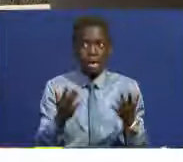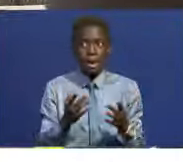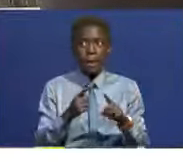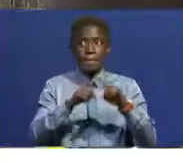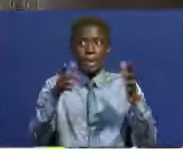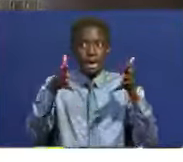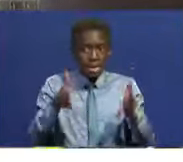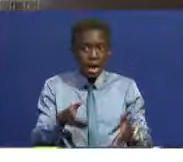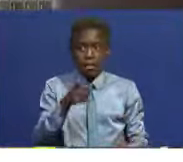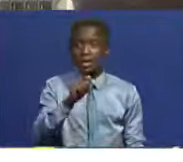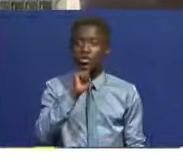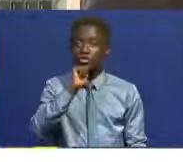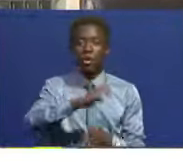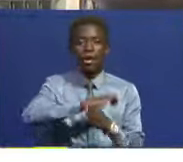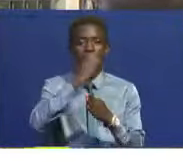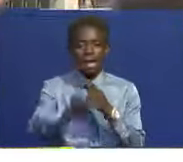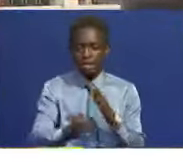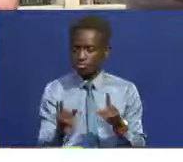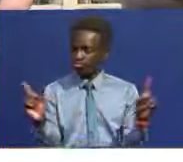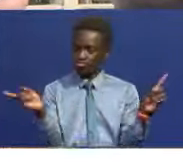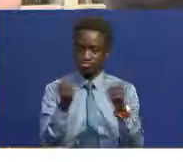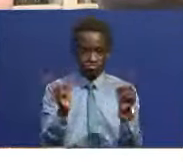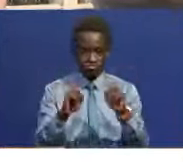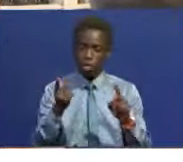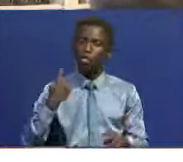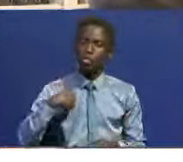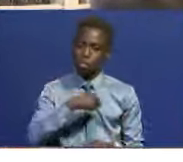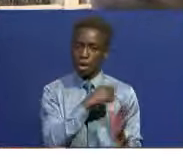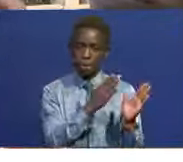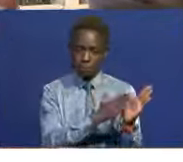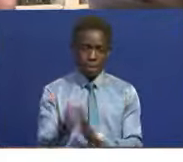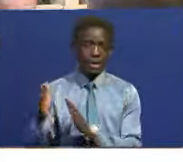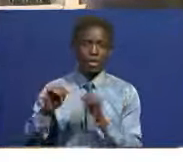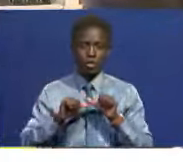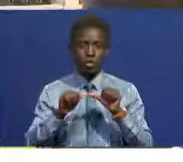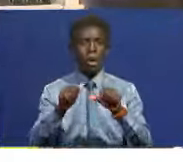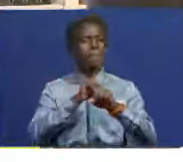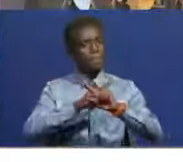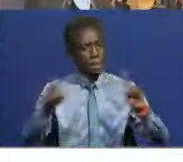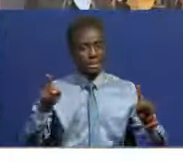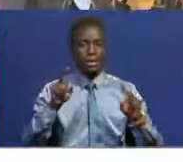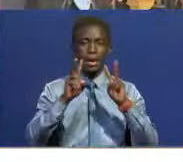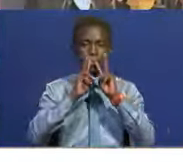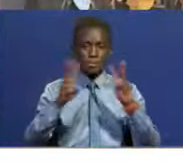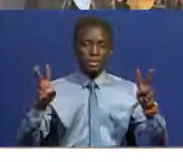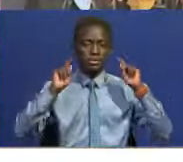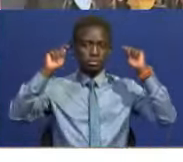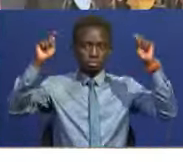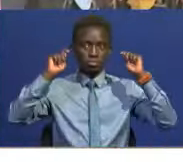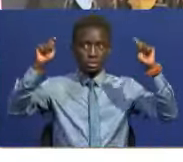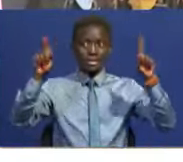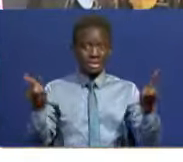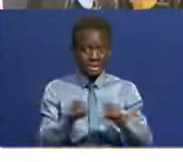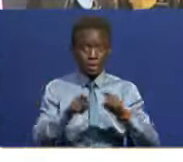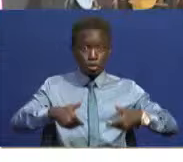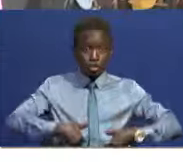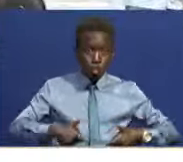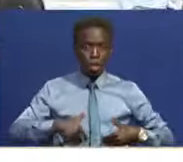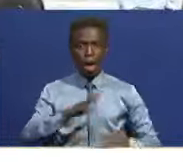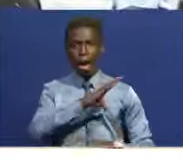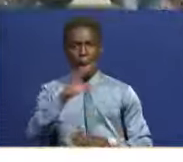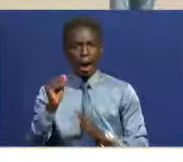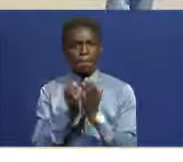this is not the end. We are still planning, but it will be peaceful demonstration. Hata hivyo, vijana na wenye